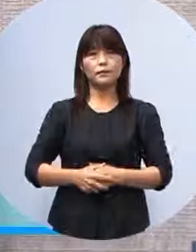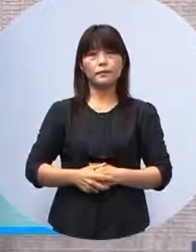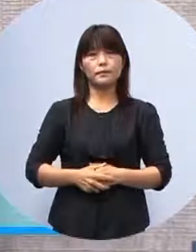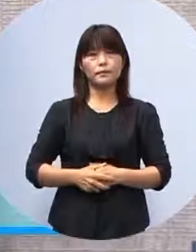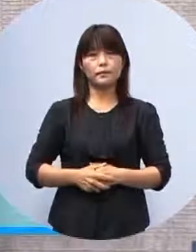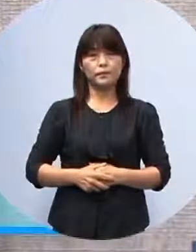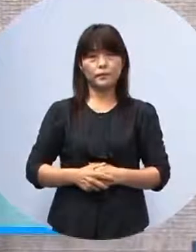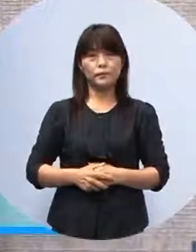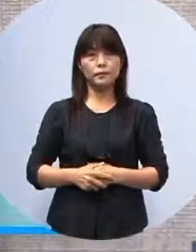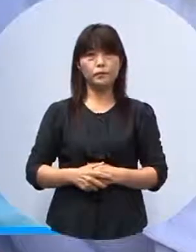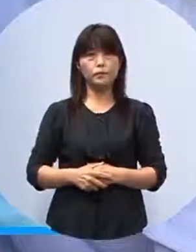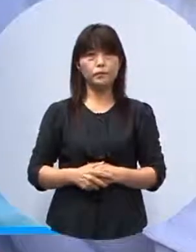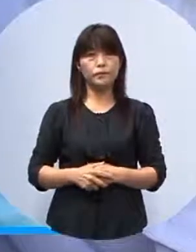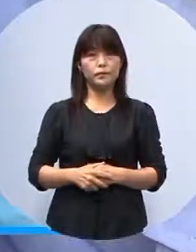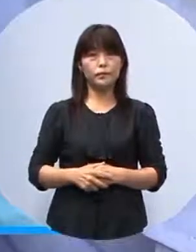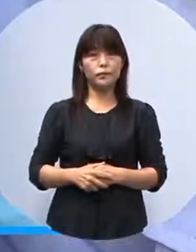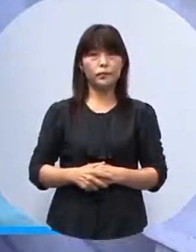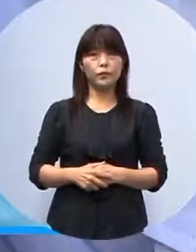検ができます。